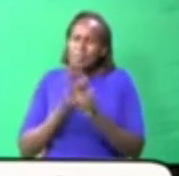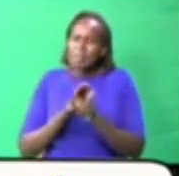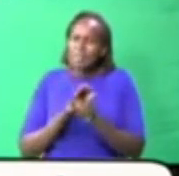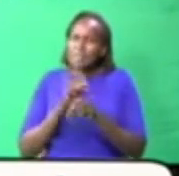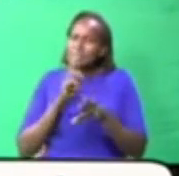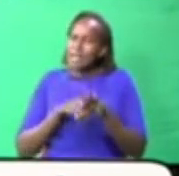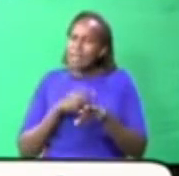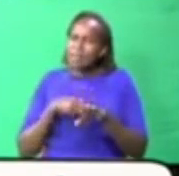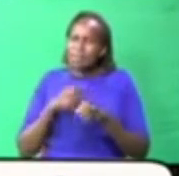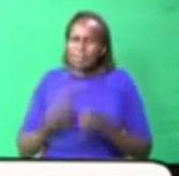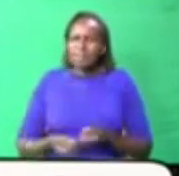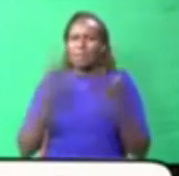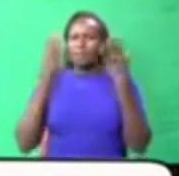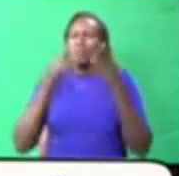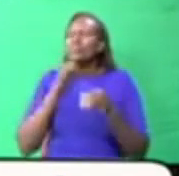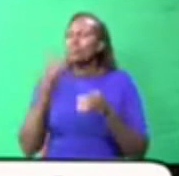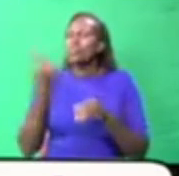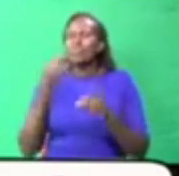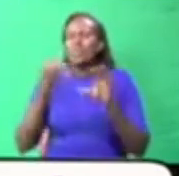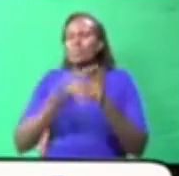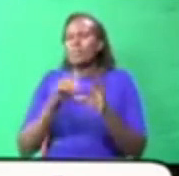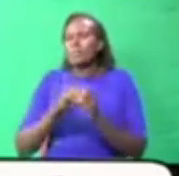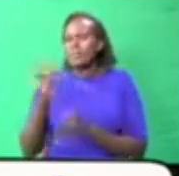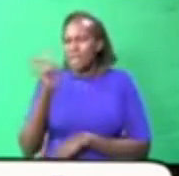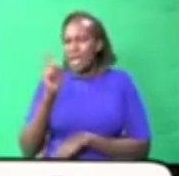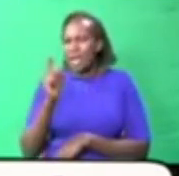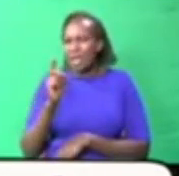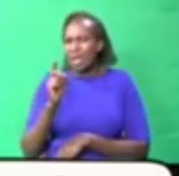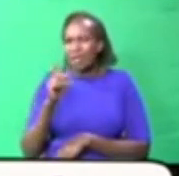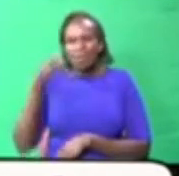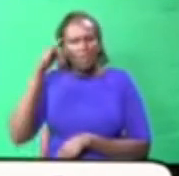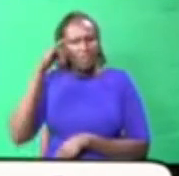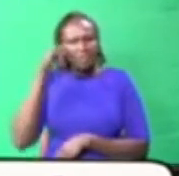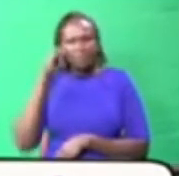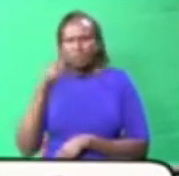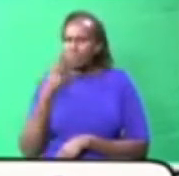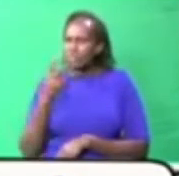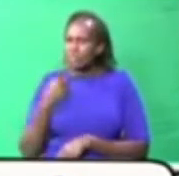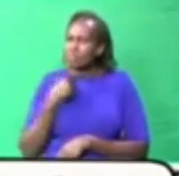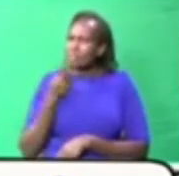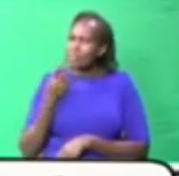na watu hata sio washirika. Mtu mmoja alipiga simu moja akaniambia, pastor,